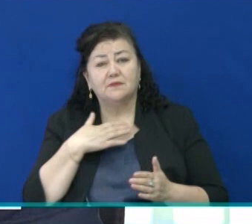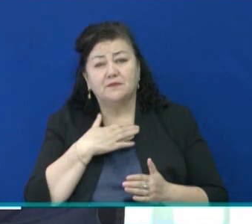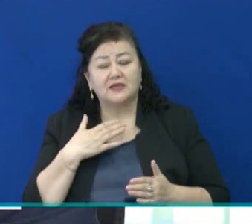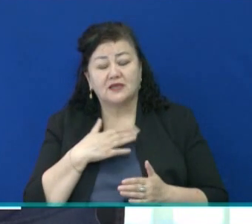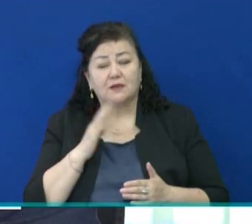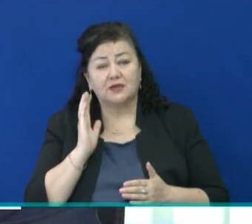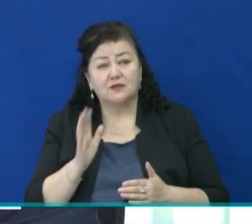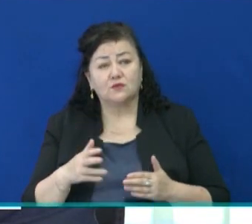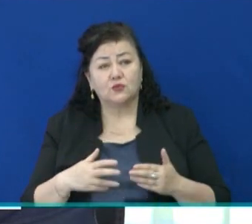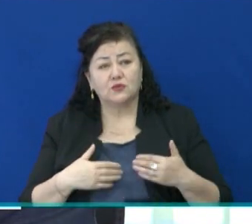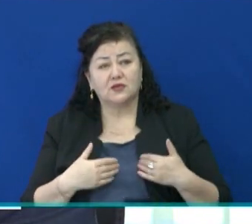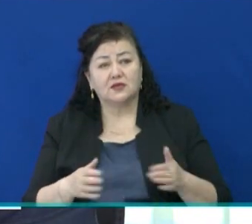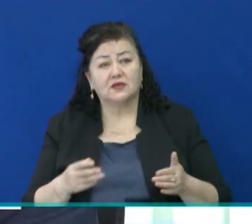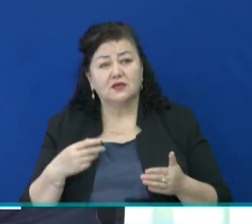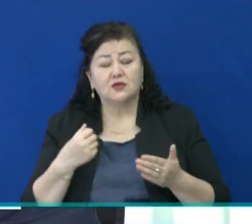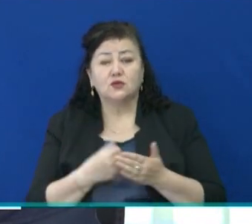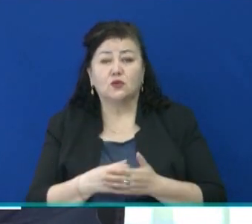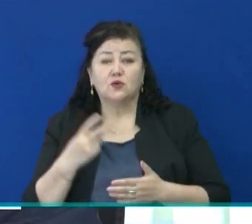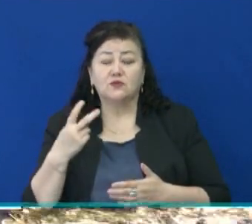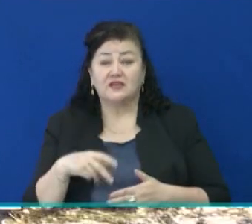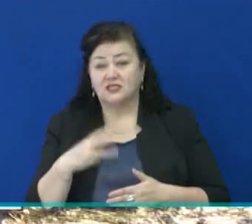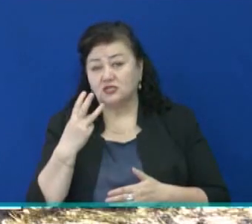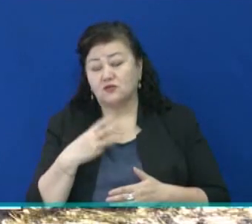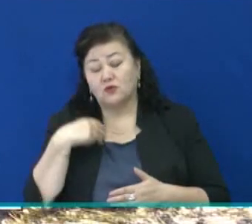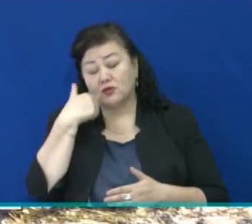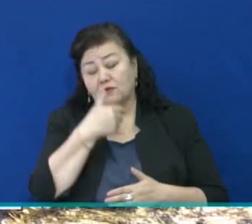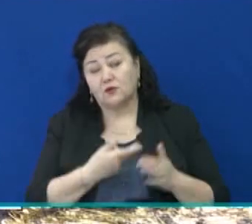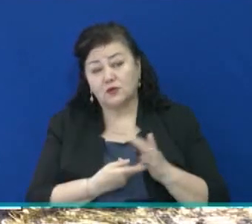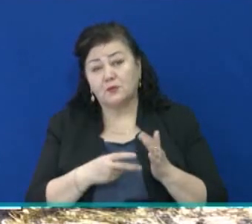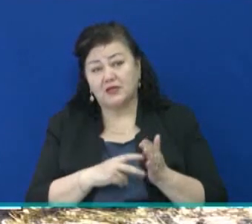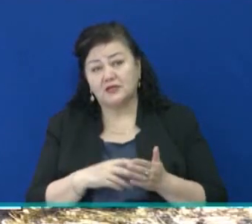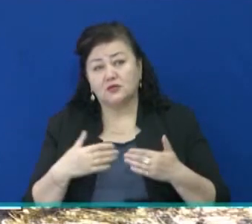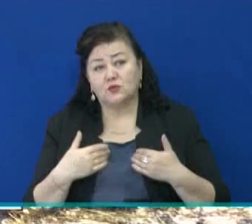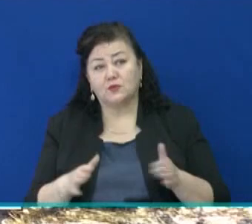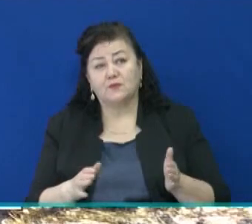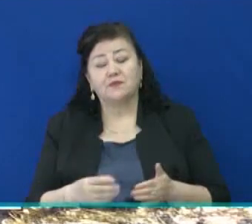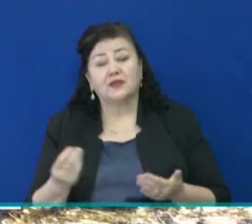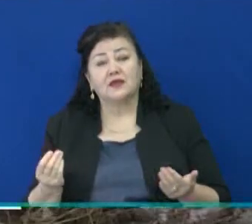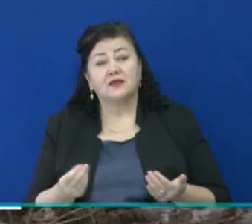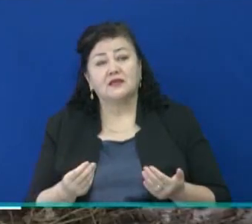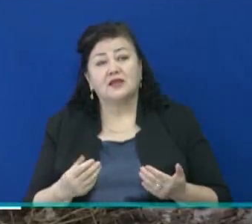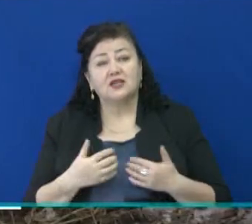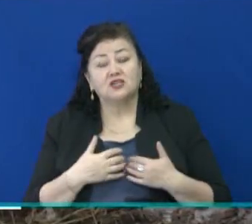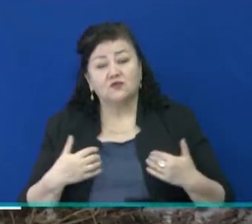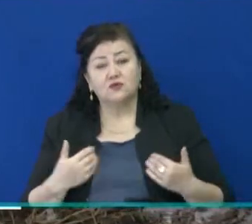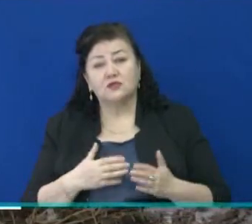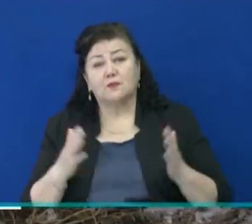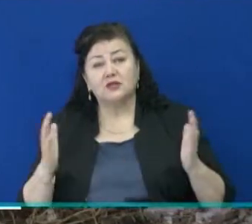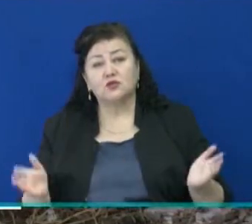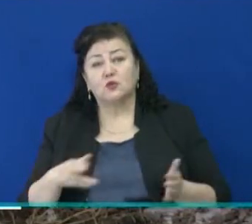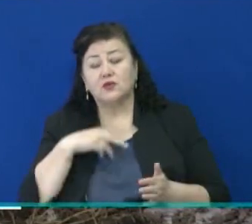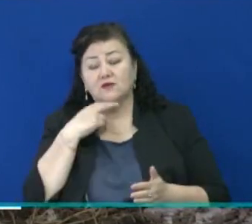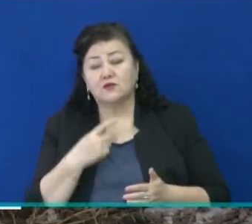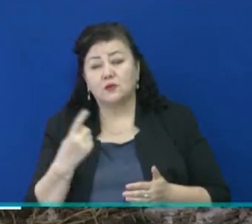комбинаты 2024 жылдың соңына дейін қосылуды жоспарлап отырмыз. Аудандардағы ауыл шаруашылығына аса көңіл бөлініп отыр. Мәселен, 2023 жылғы